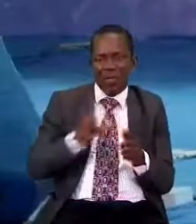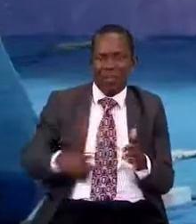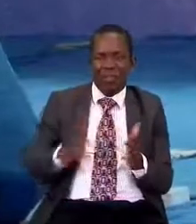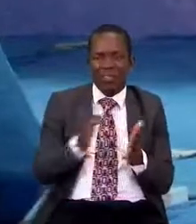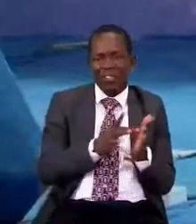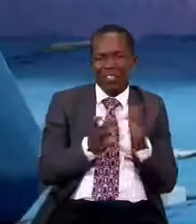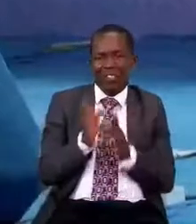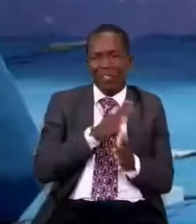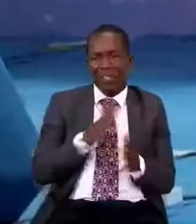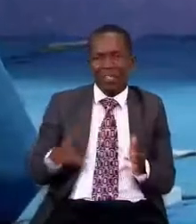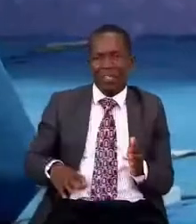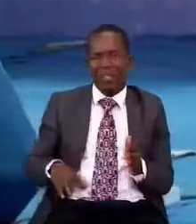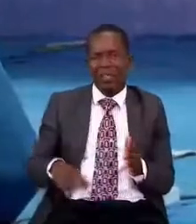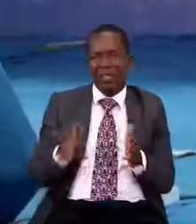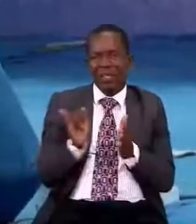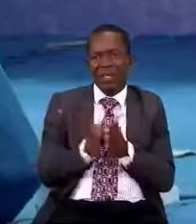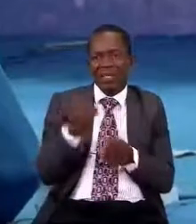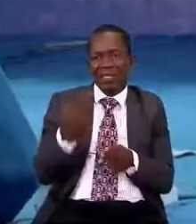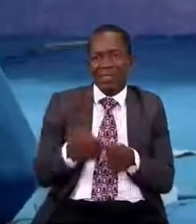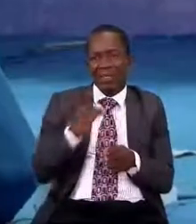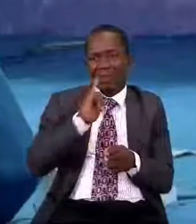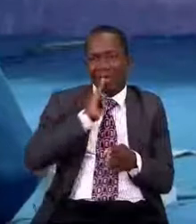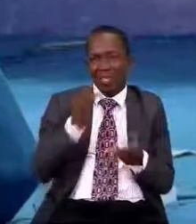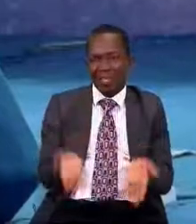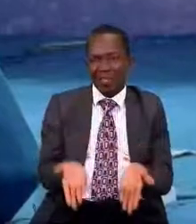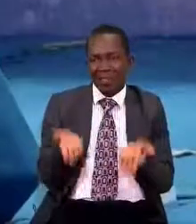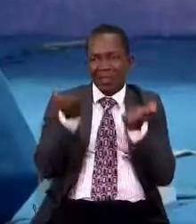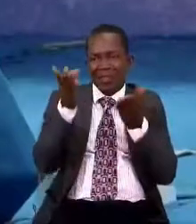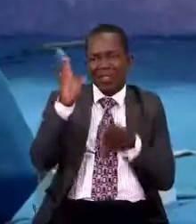exalté. Philippiens chapitre 2,